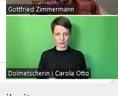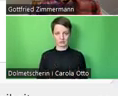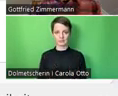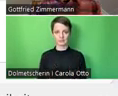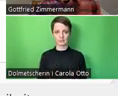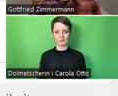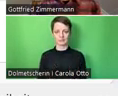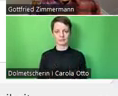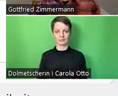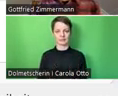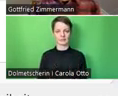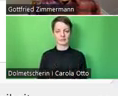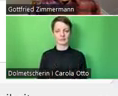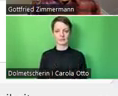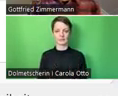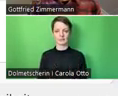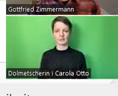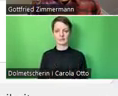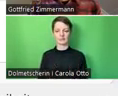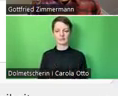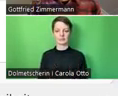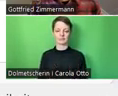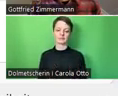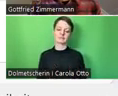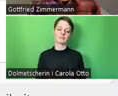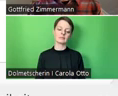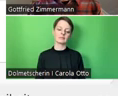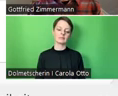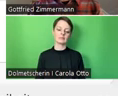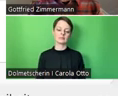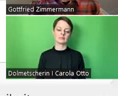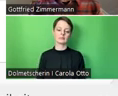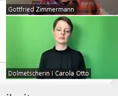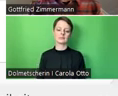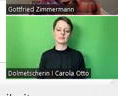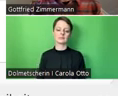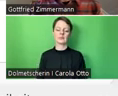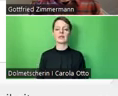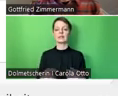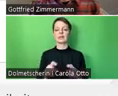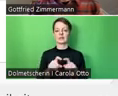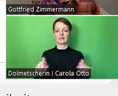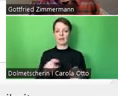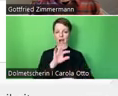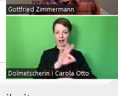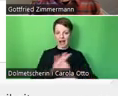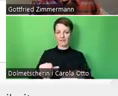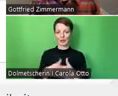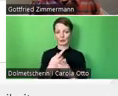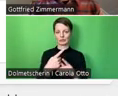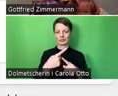Jetzt gehe ich zu einem anderen Punkt, nämlich zu Grafiken und dann auch